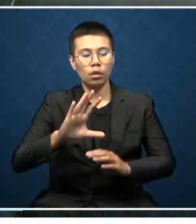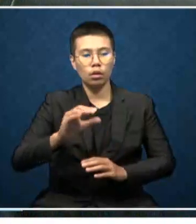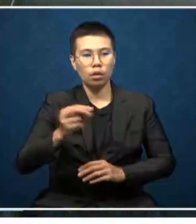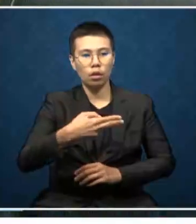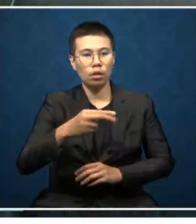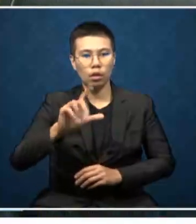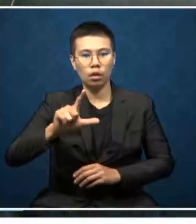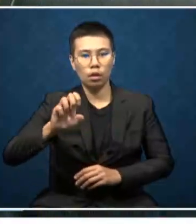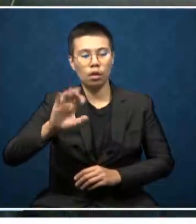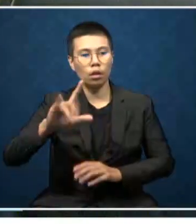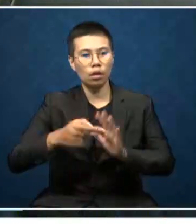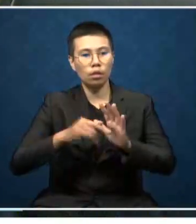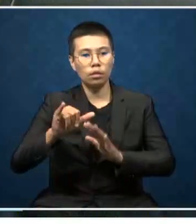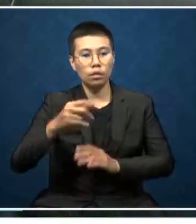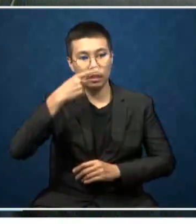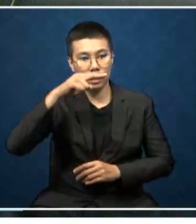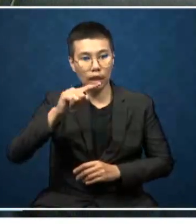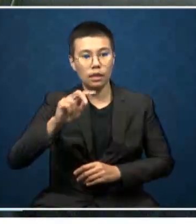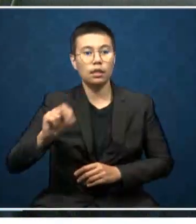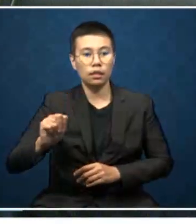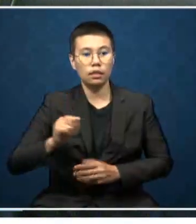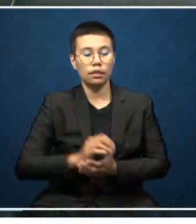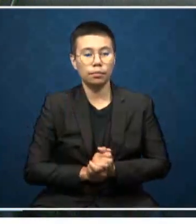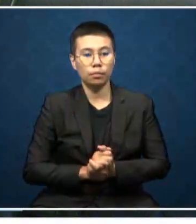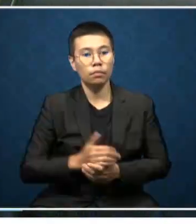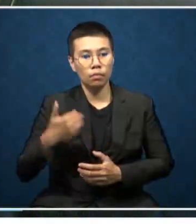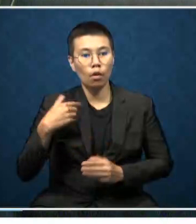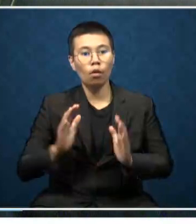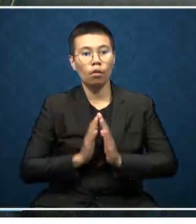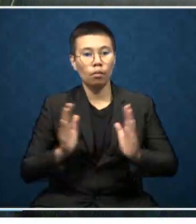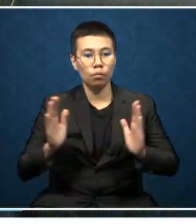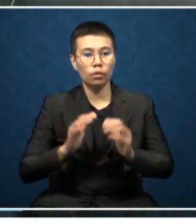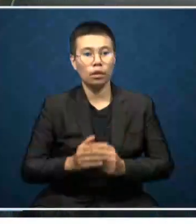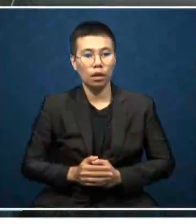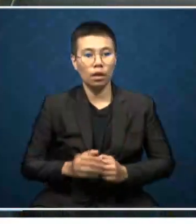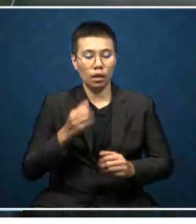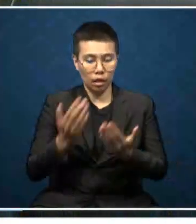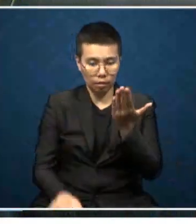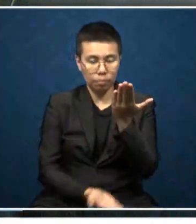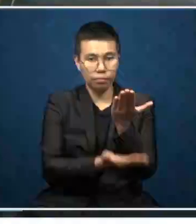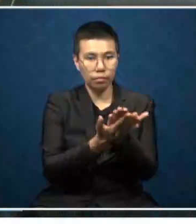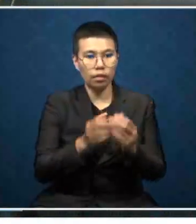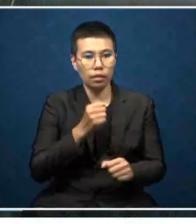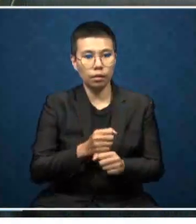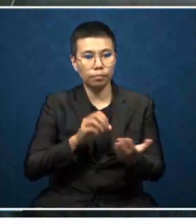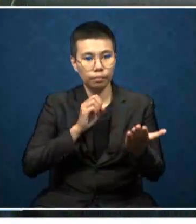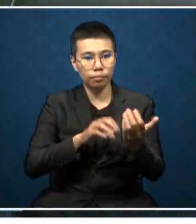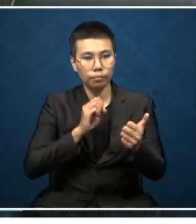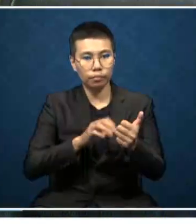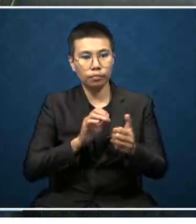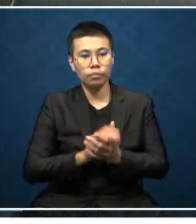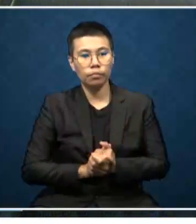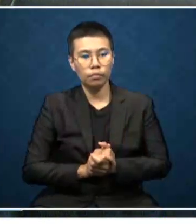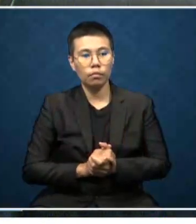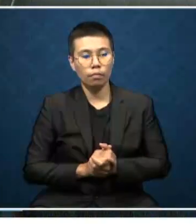ไสตรงนี้ก็จะเป็นหลายๆประเด็นนะครับที่ต้องขอบคุณแล้วก็จะนำไปประกอบในการดำเนินการครับอันนี้ก็